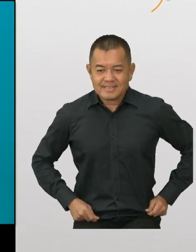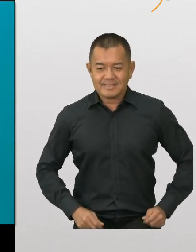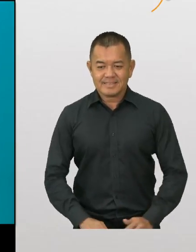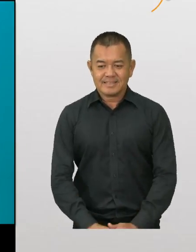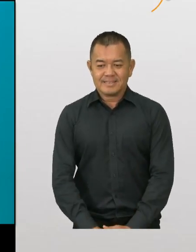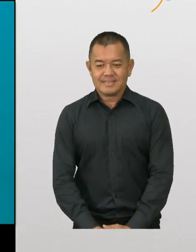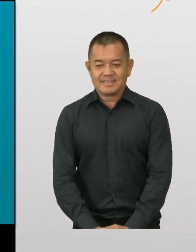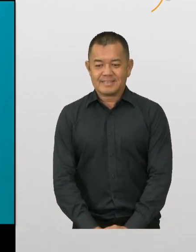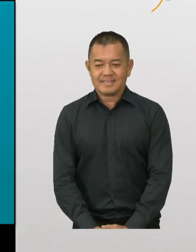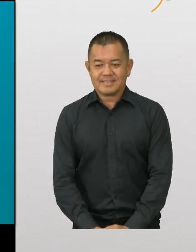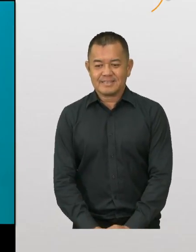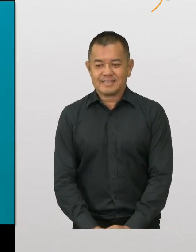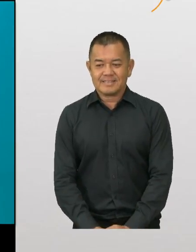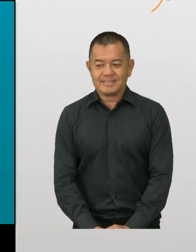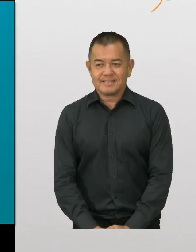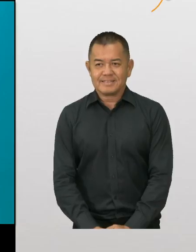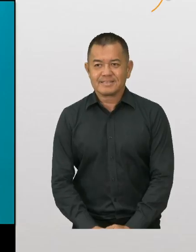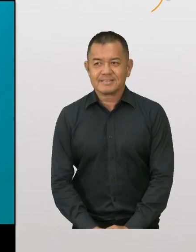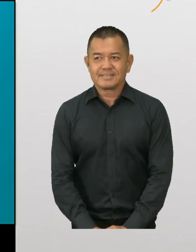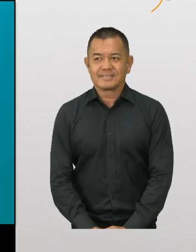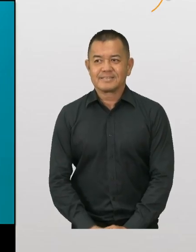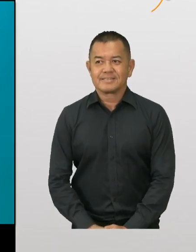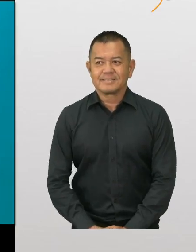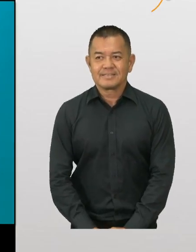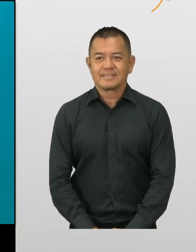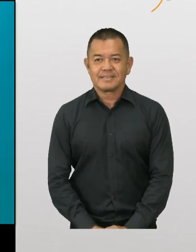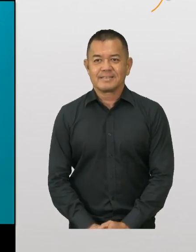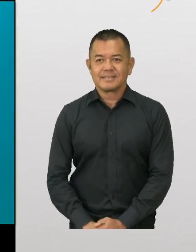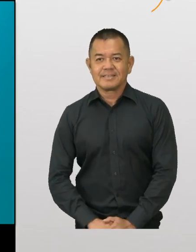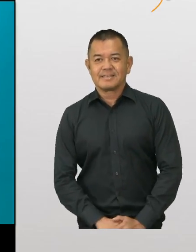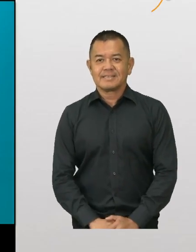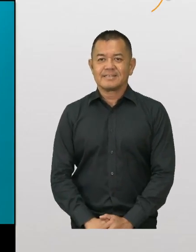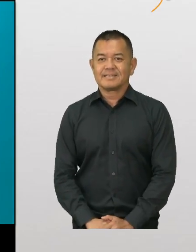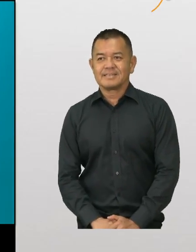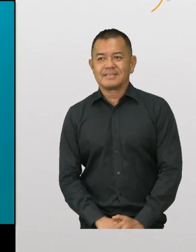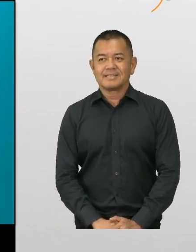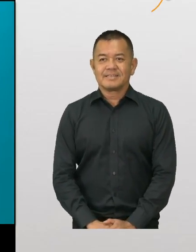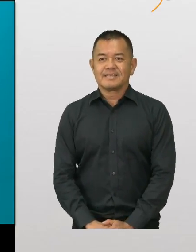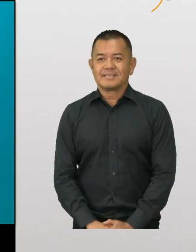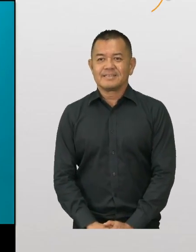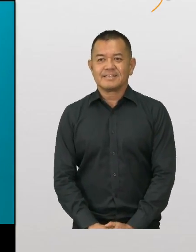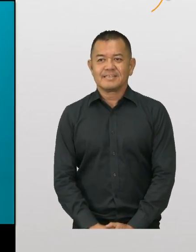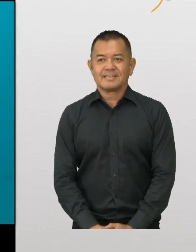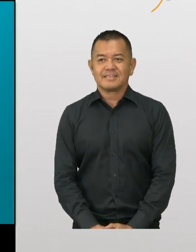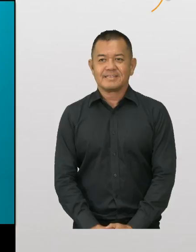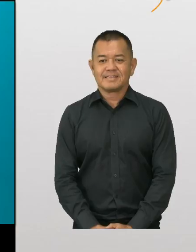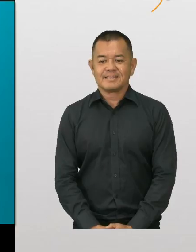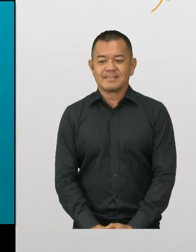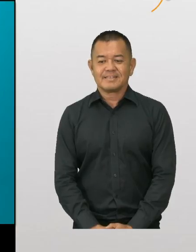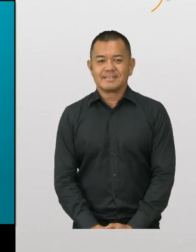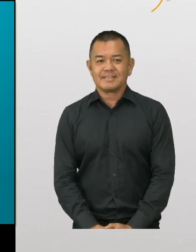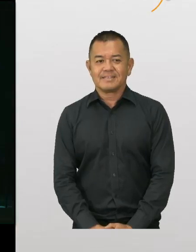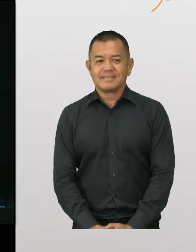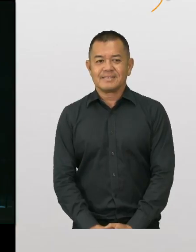semangat You have bantu diri built dan a gotong strong royong yang culture teguh. of self-reliance Pada masa yang and sama, gotong royong. anda masih At the same berpegang time, you have kuat maintained pada your unique